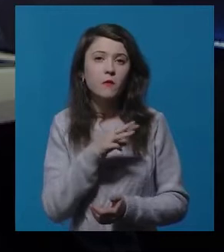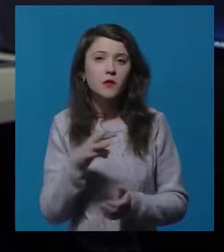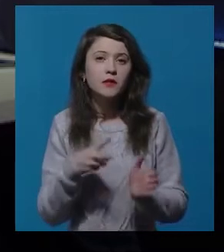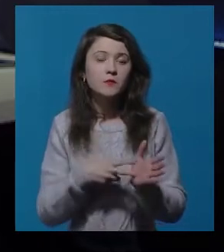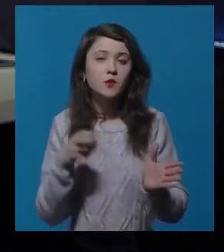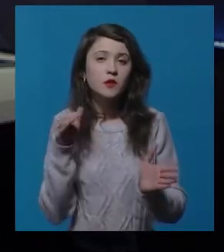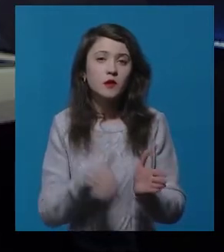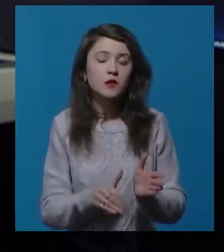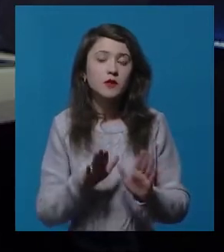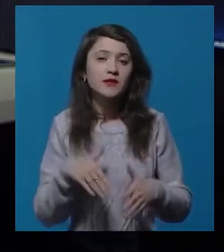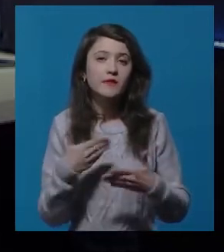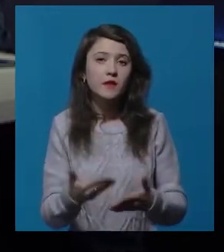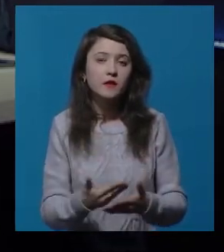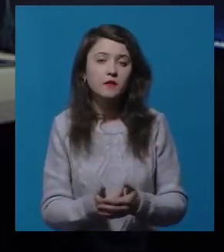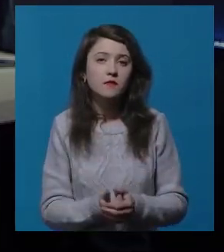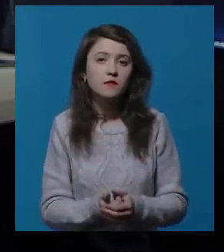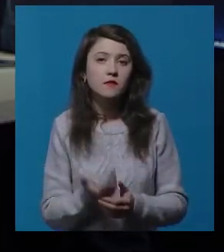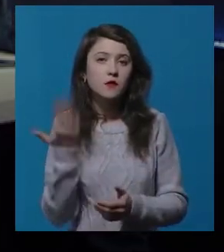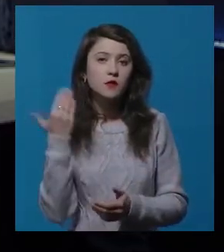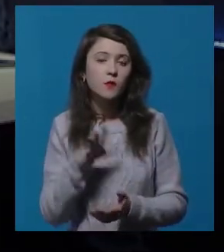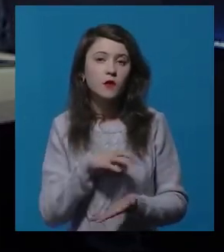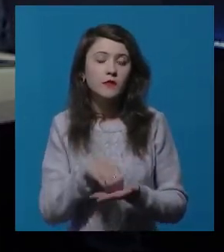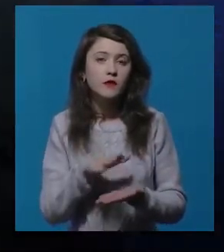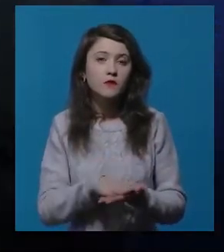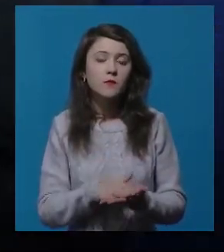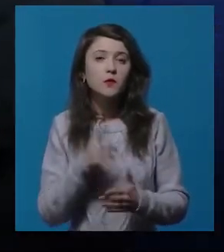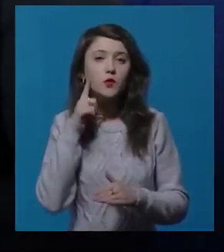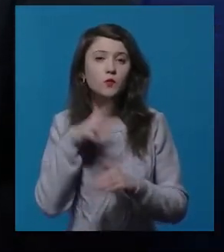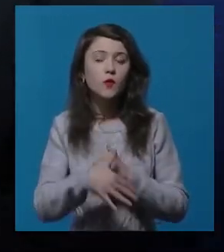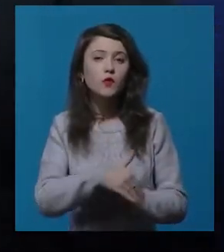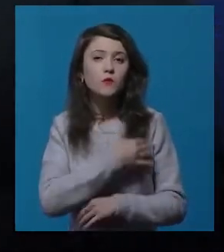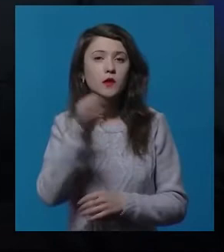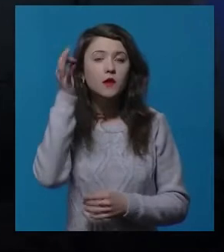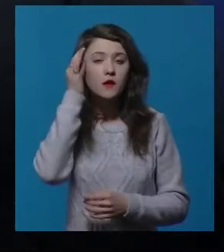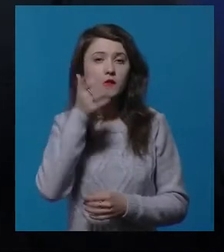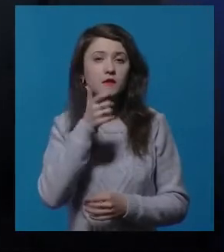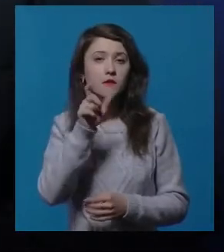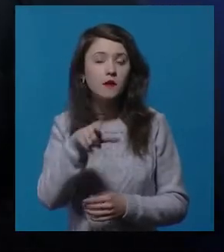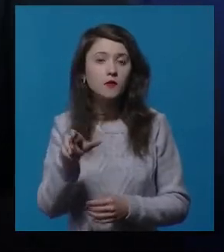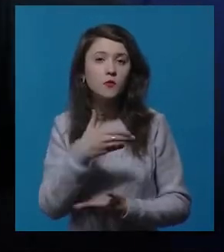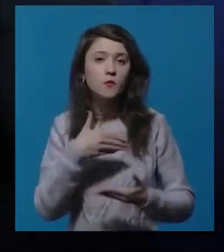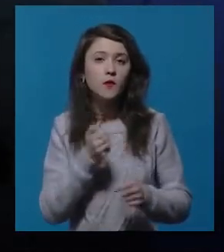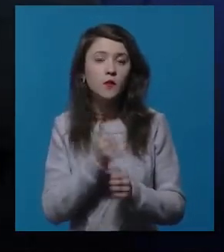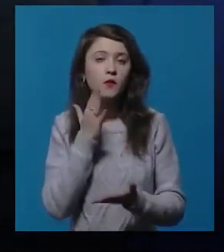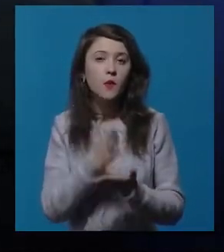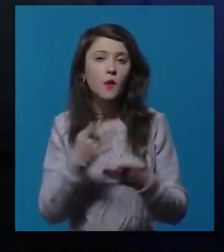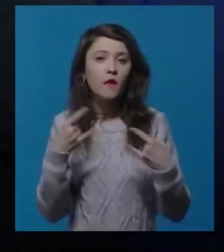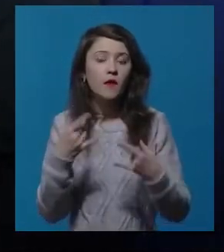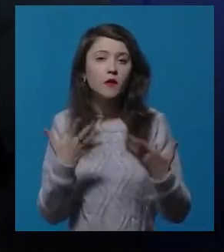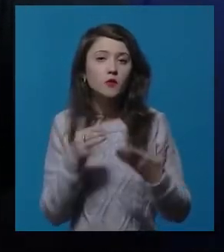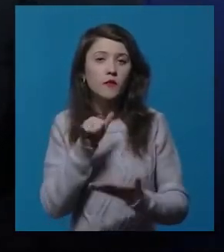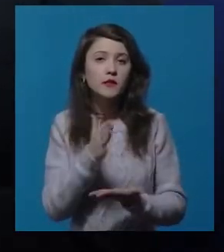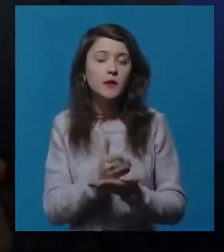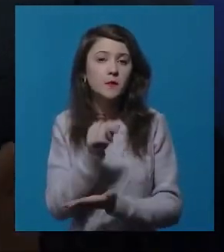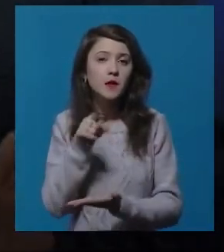2 700 000 звернень. Ось нещодавно було зафіксовано. Зрозуміло. Власне, я хочу нагадати телеглядачам, що ми працюємо у прямому ефірі. Та якщо у вас є питання